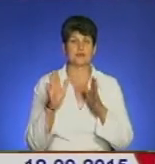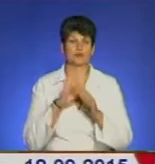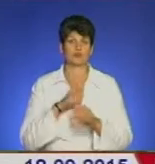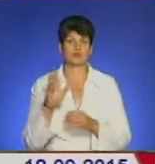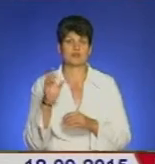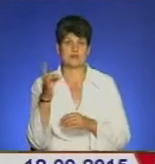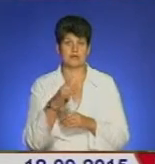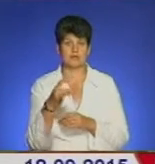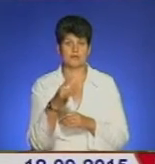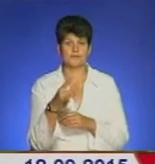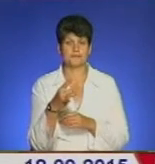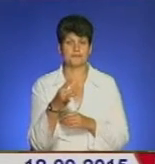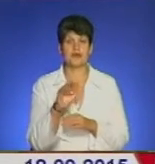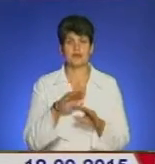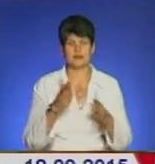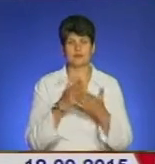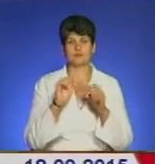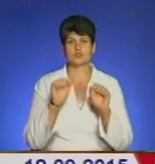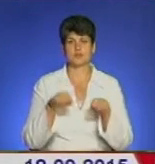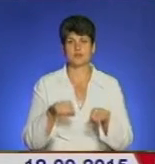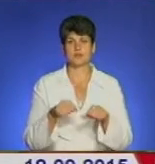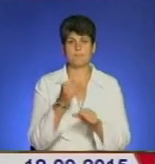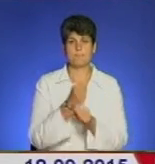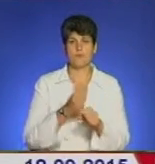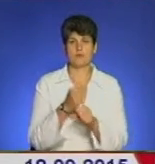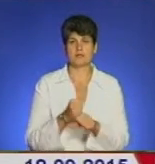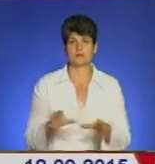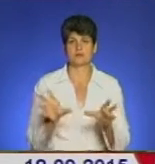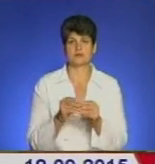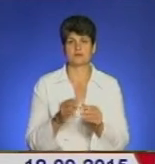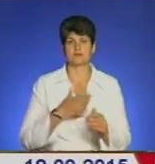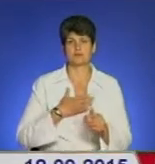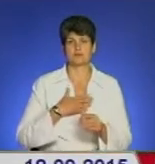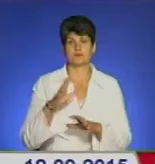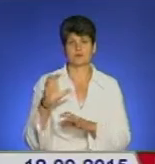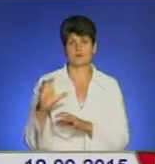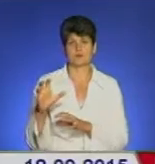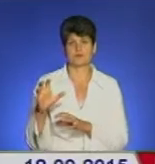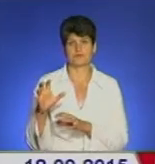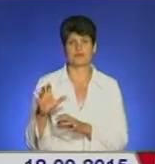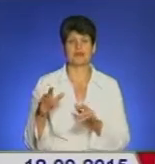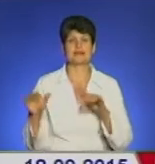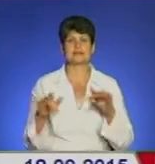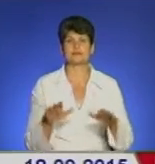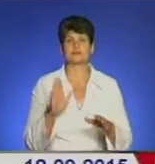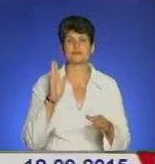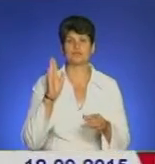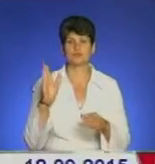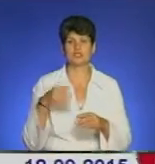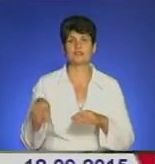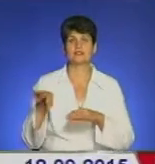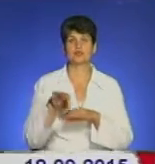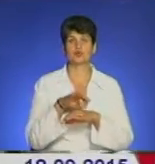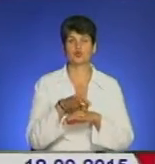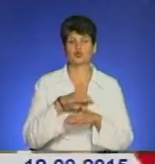районі. Так що діти мають можливість попрацювати з нашими собаками. Захід відвідає також дружина